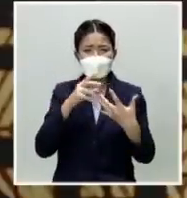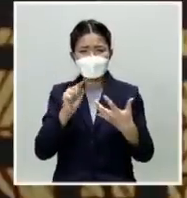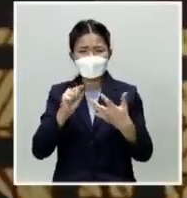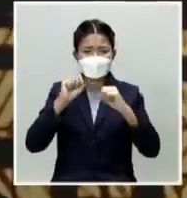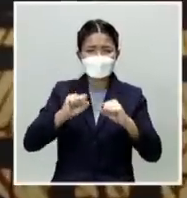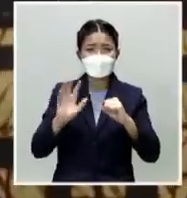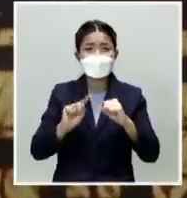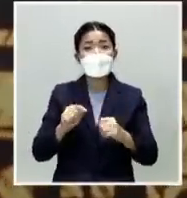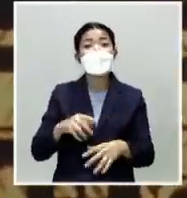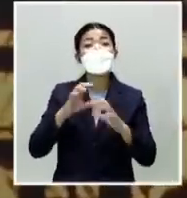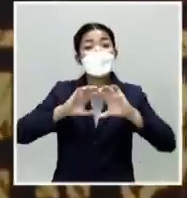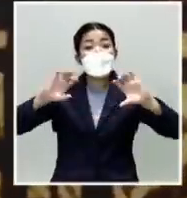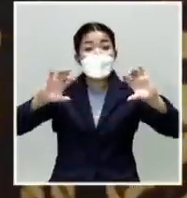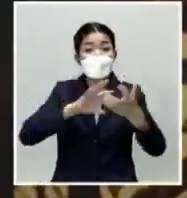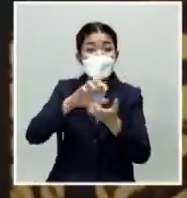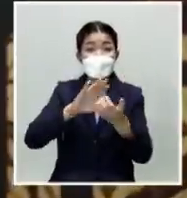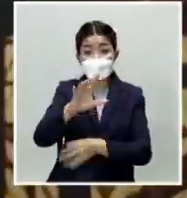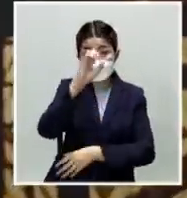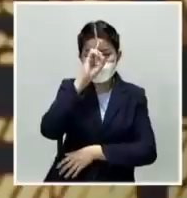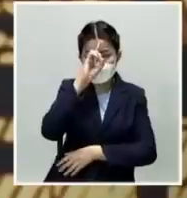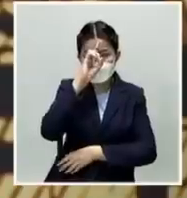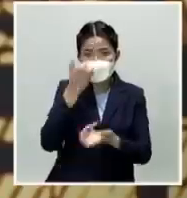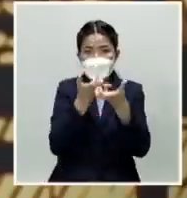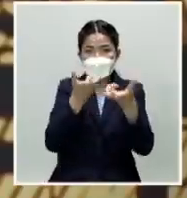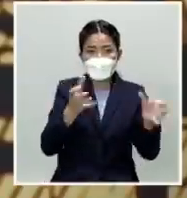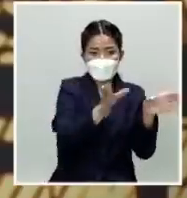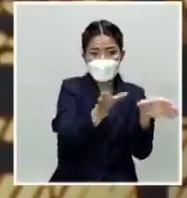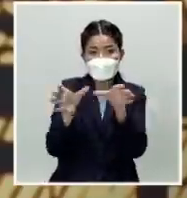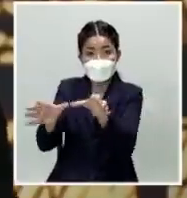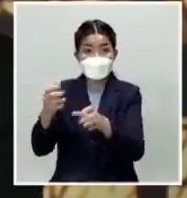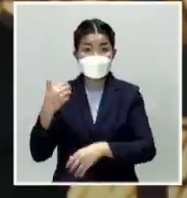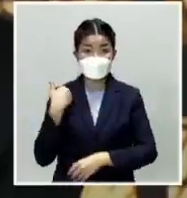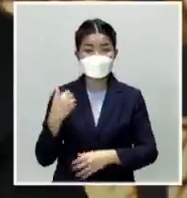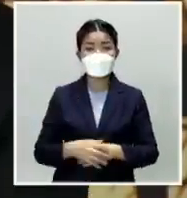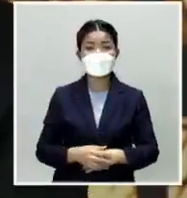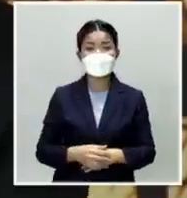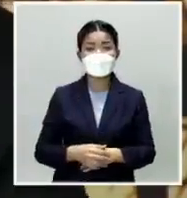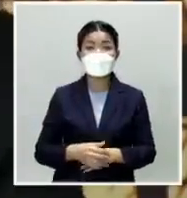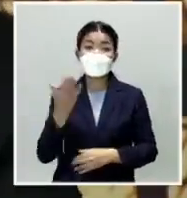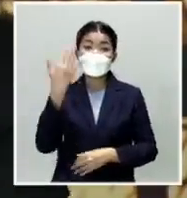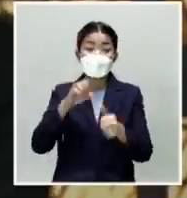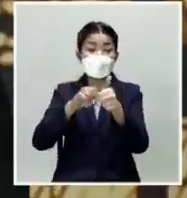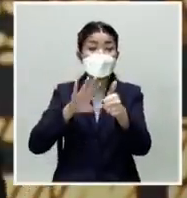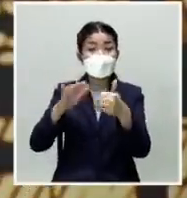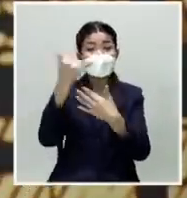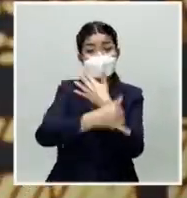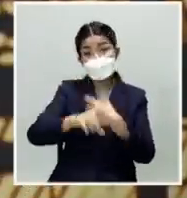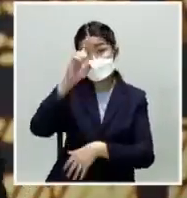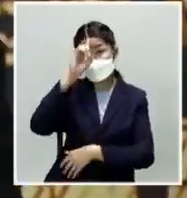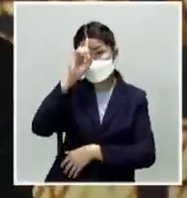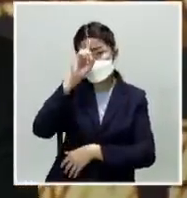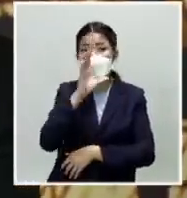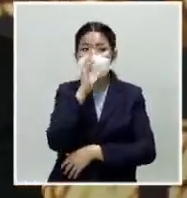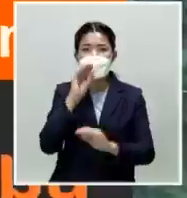ทำให้รัฐบาลผสมชุดใหม่ของเยอรมนีเองแตกแยกอย่างหนักด้วยนะคะอย่างที่บอกไปค่ะว่าก่อนหน้านี้ผู้นำเยอรมนีเนี่ยไม่เคยออกม